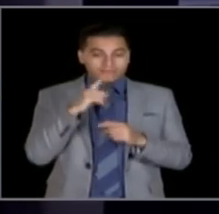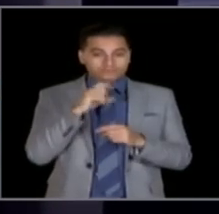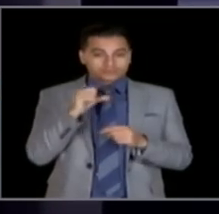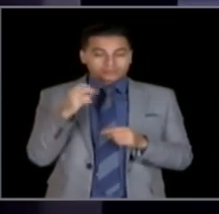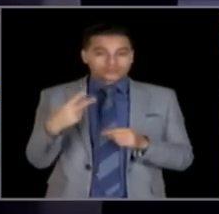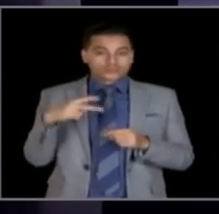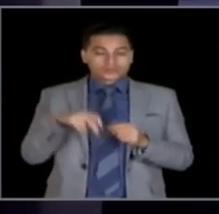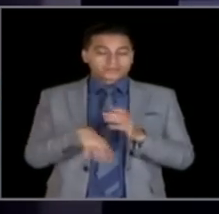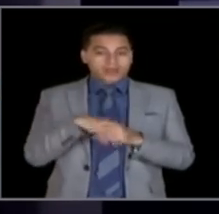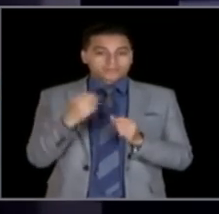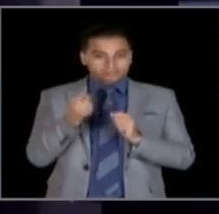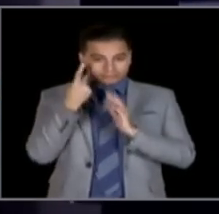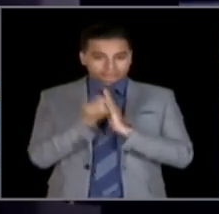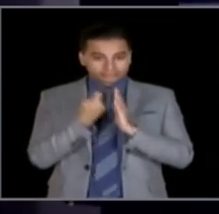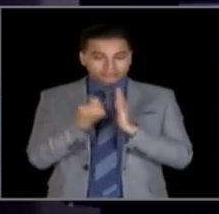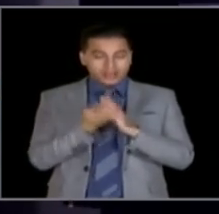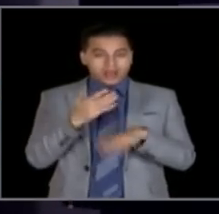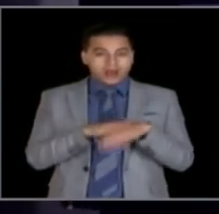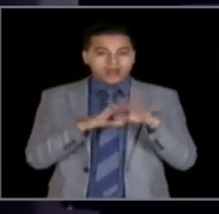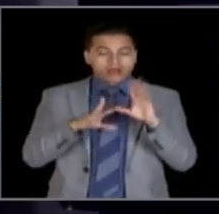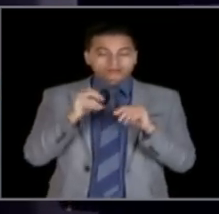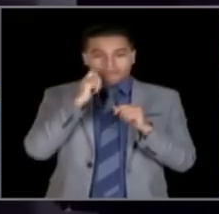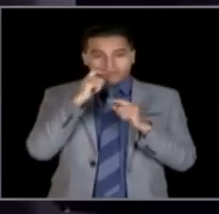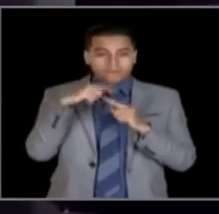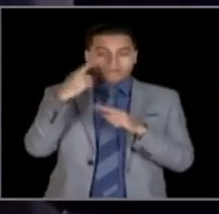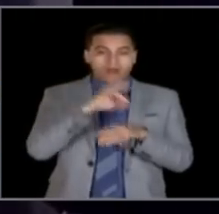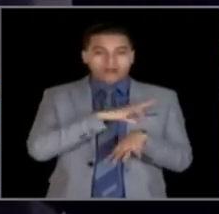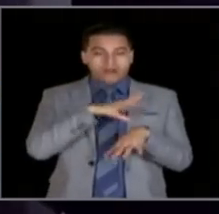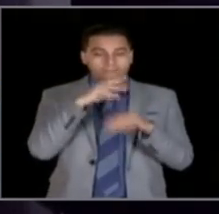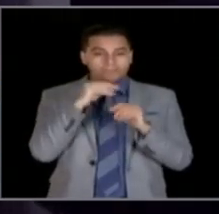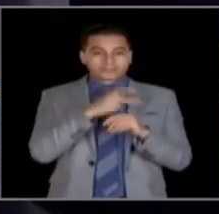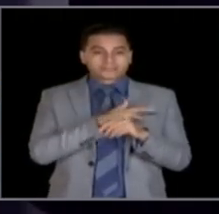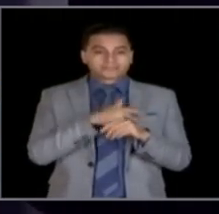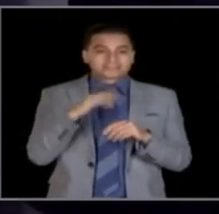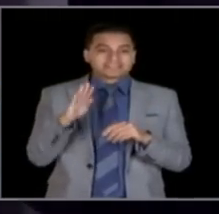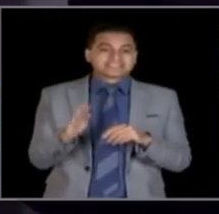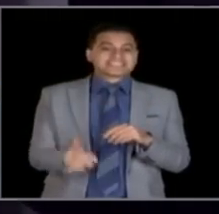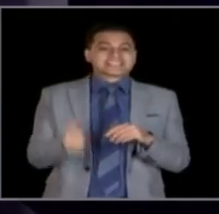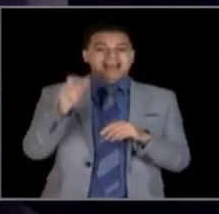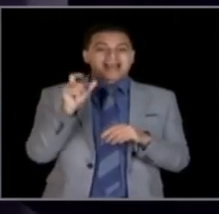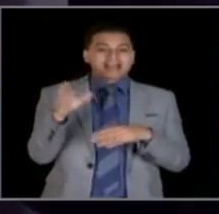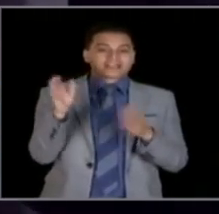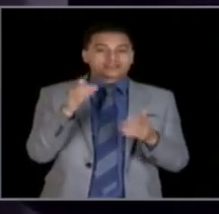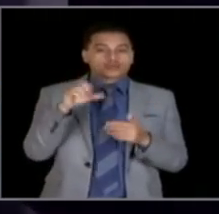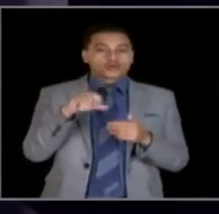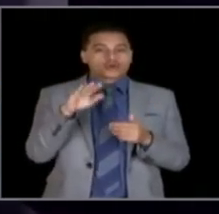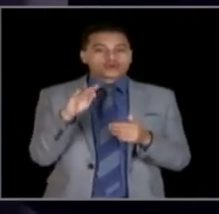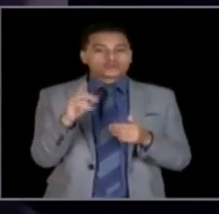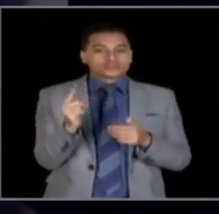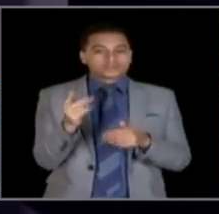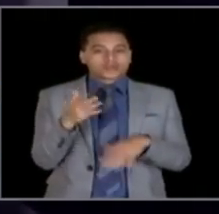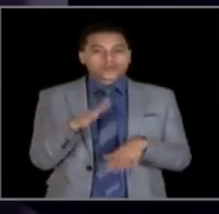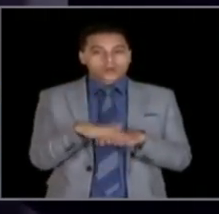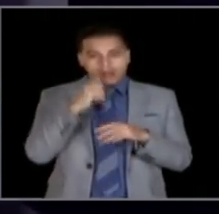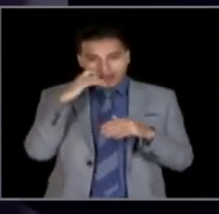بيكلم فيه عن مذكرات والده سام أوستر والمعاناة اللي عاشها طول